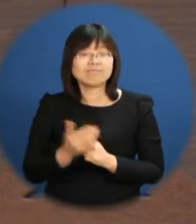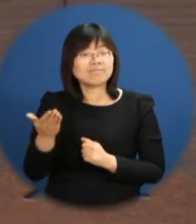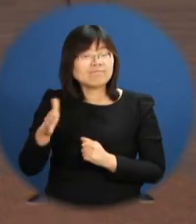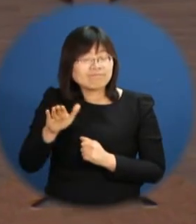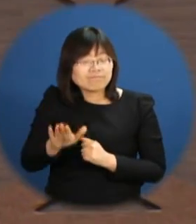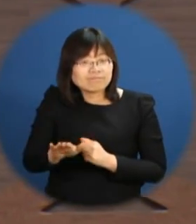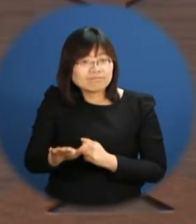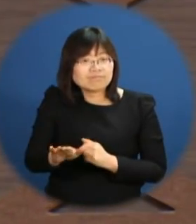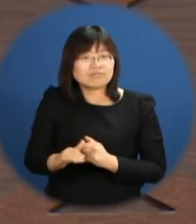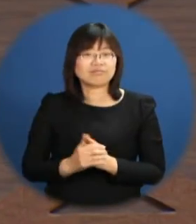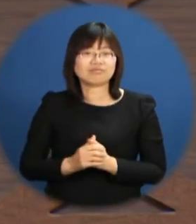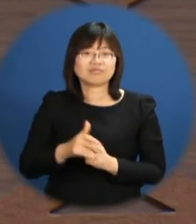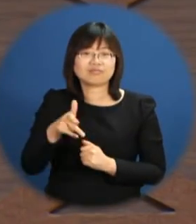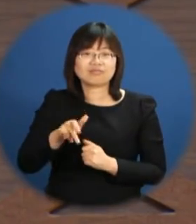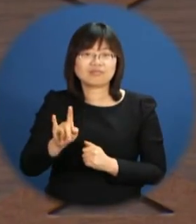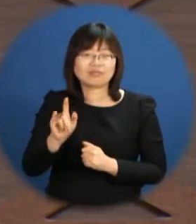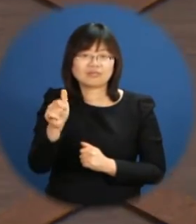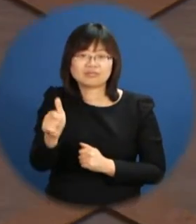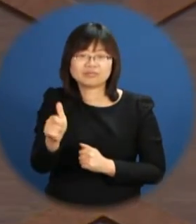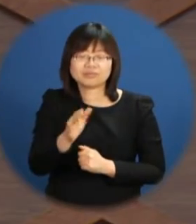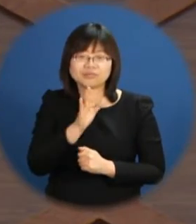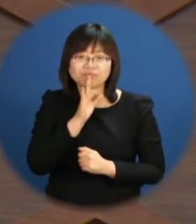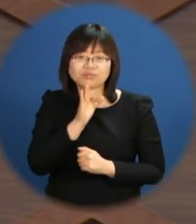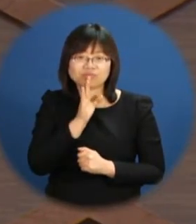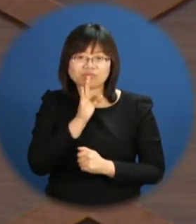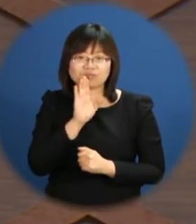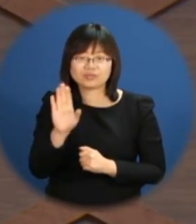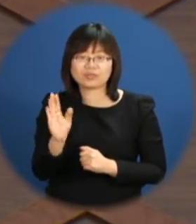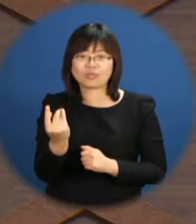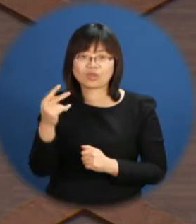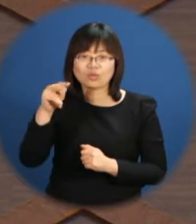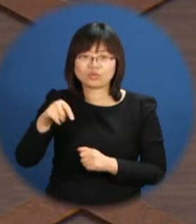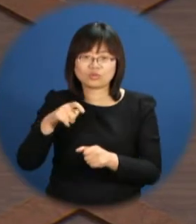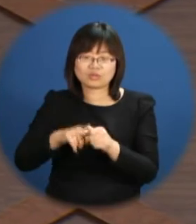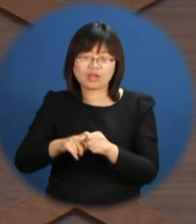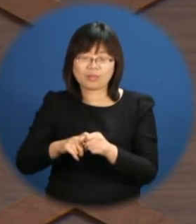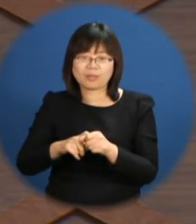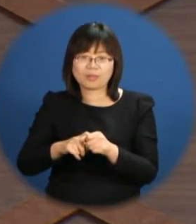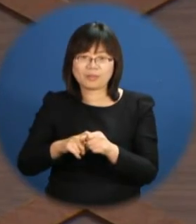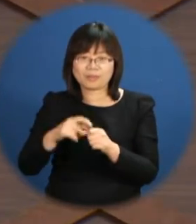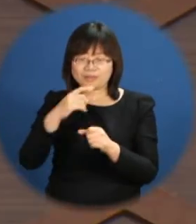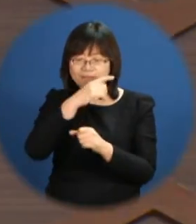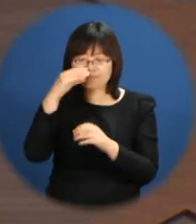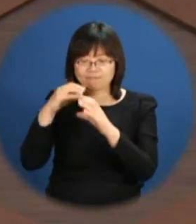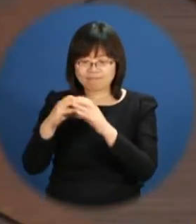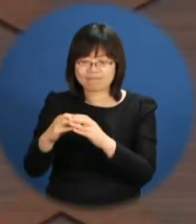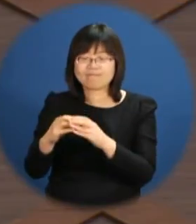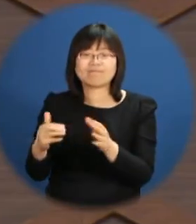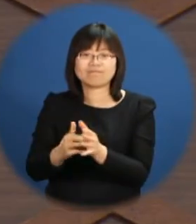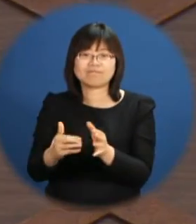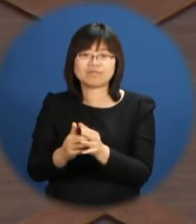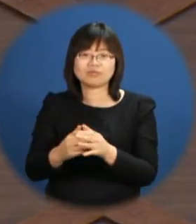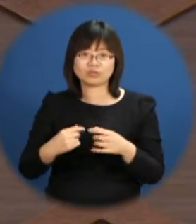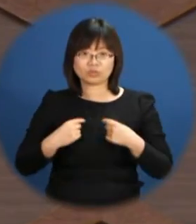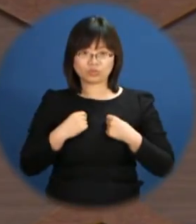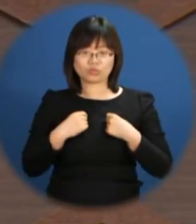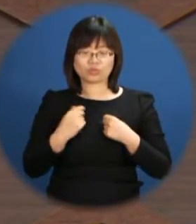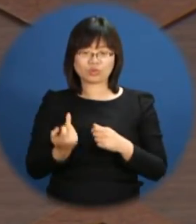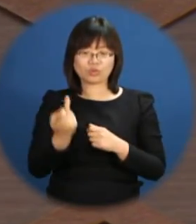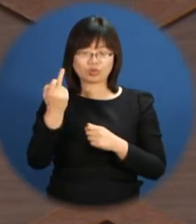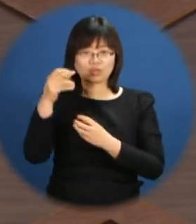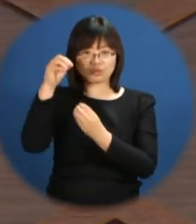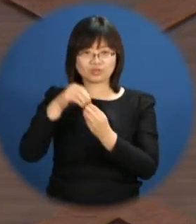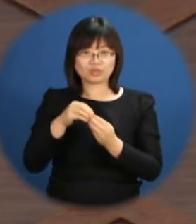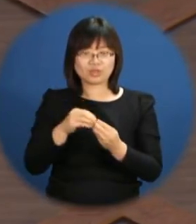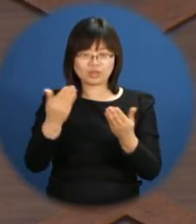그러나 개봉돼 쓰는 정말 보수적인 사람이었습니다 정말 오뚝 그 자기 모형 한테